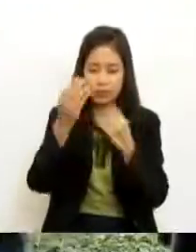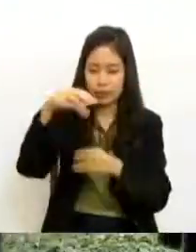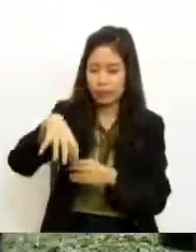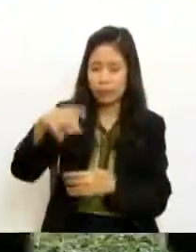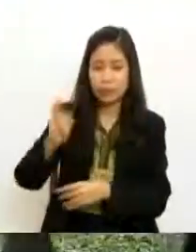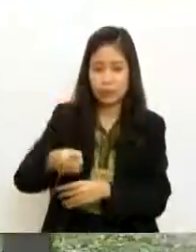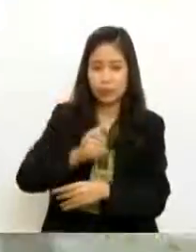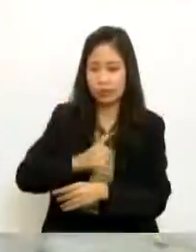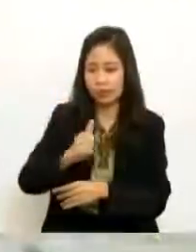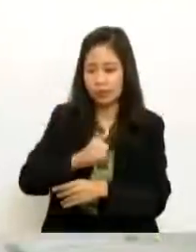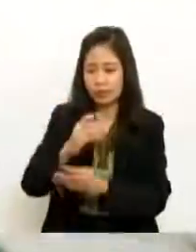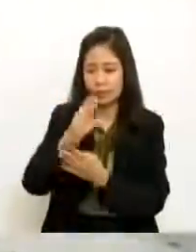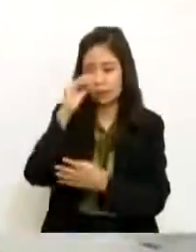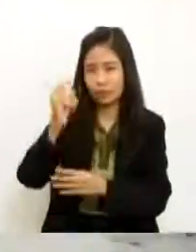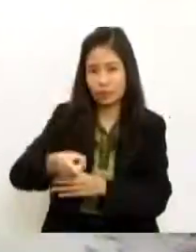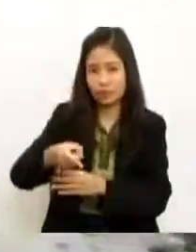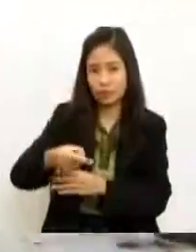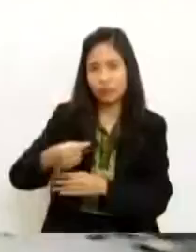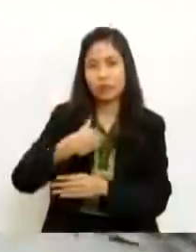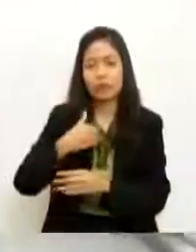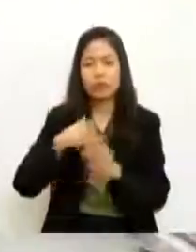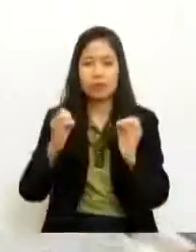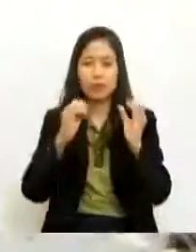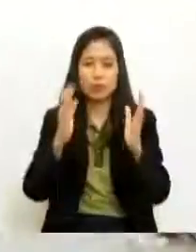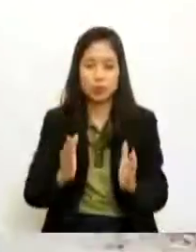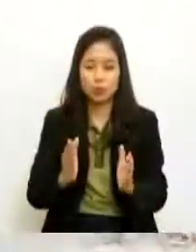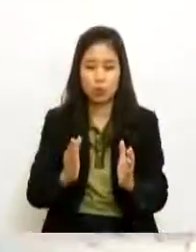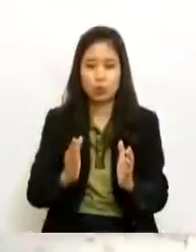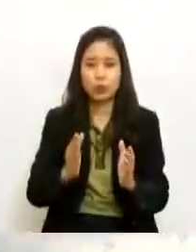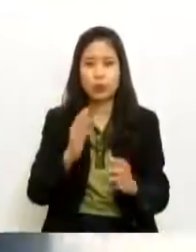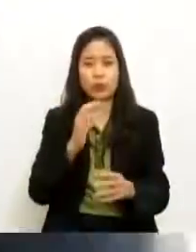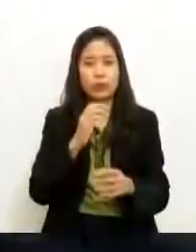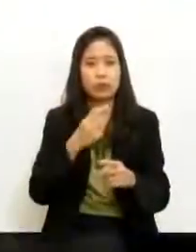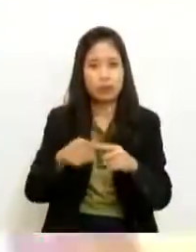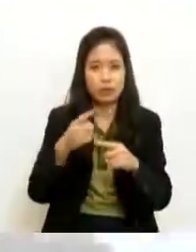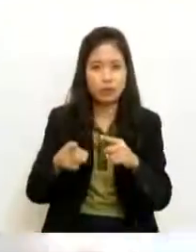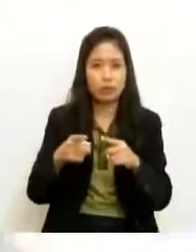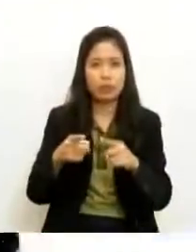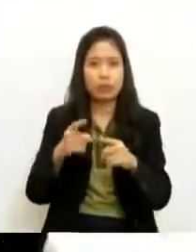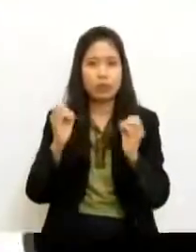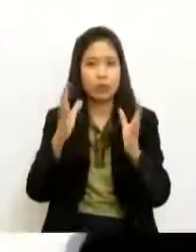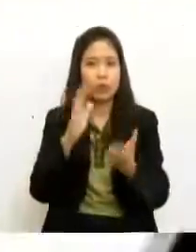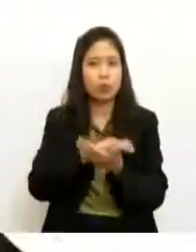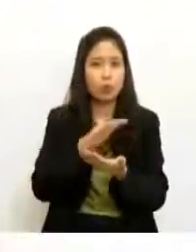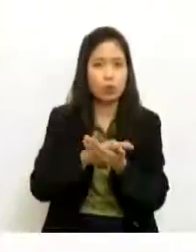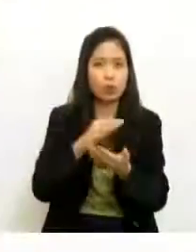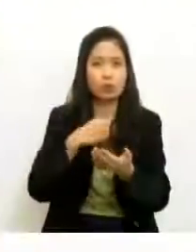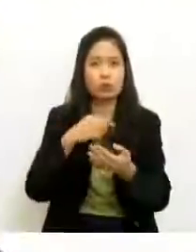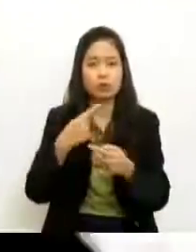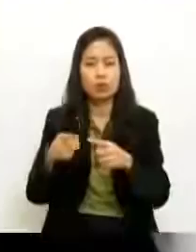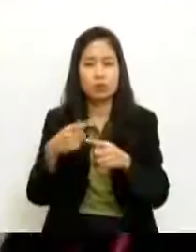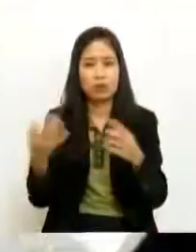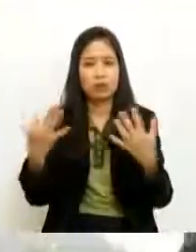แล้วก็พี่ๆคุณครูนะคะครูป่าไม้หรือคุณครูจากผู้มีประสบการณ์จริงเชี่ยวชาญจริง